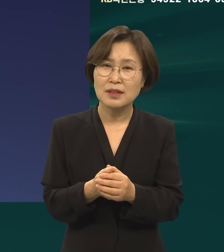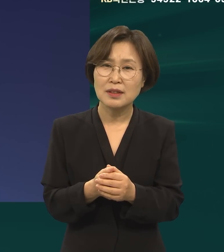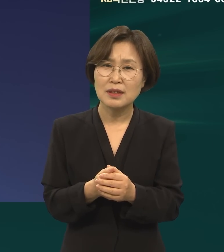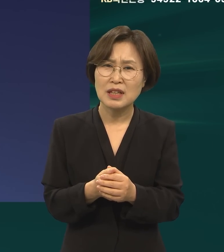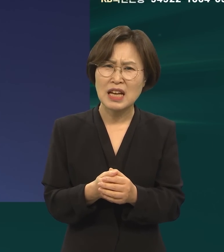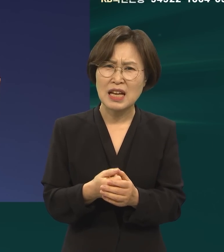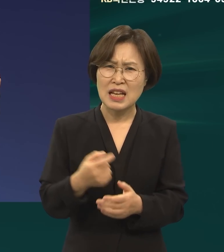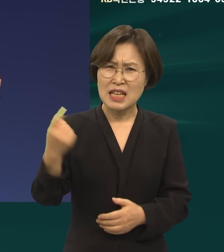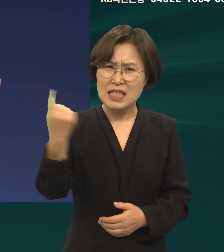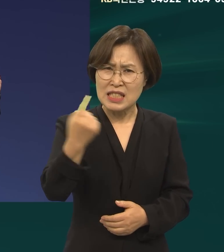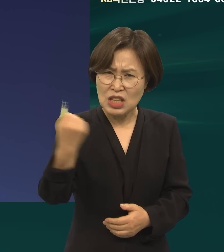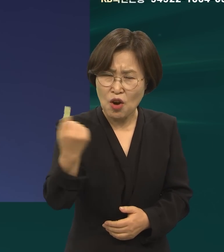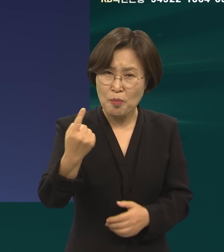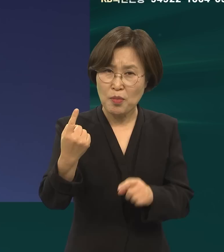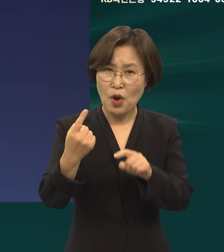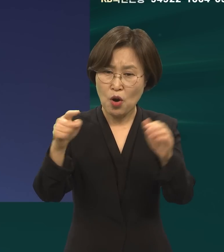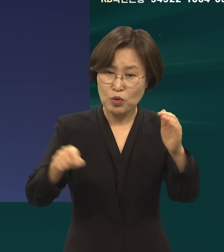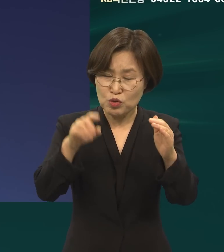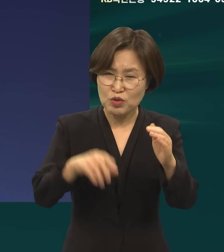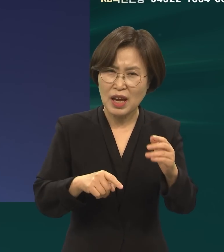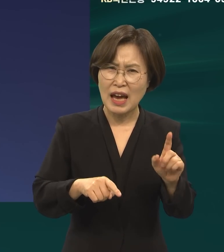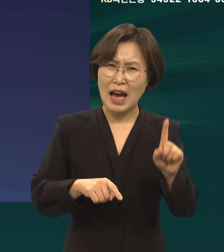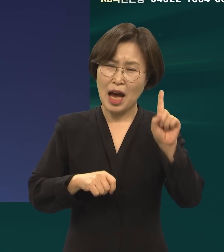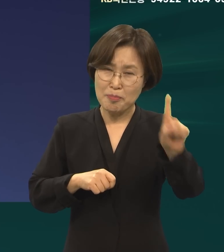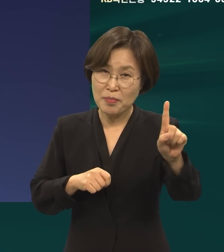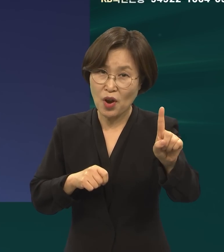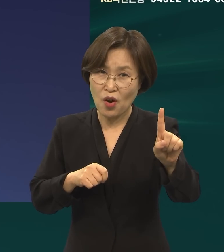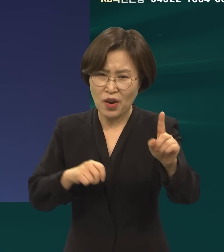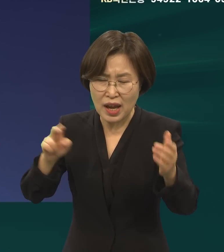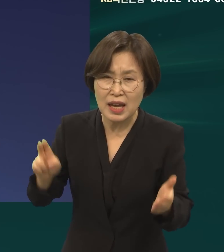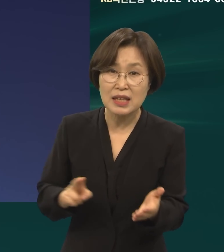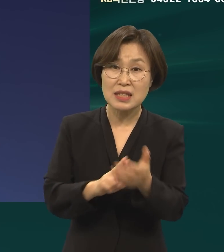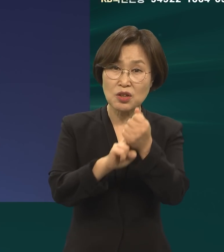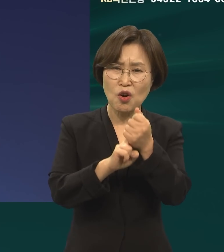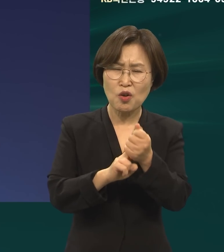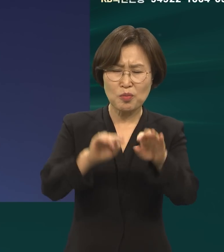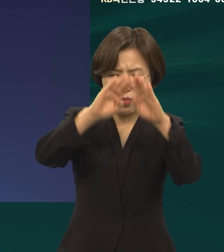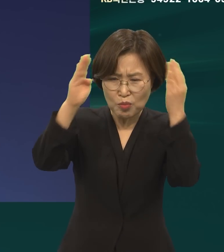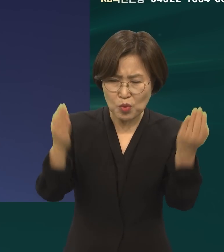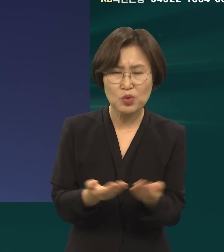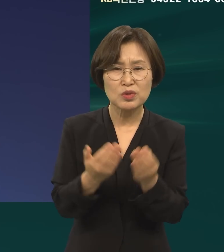1000명에 1명 일어나는 기적은 모든 보통 사람들에게 일어나지 않습니다.